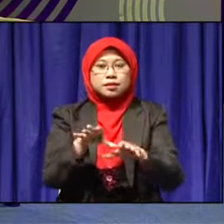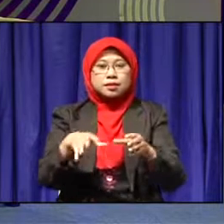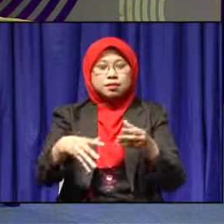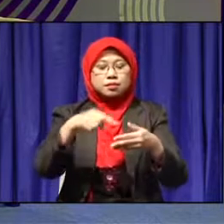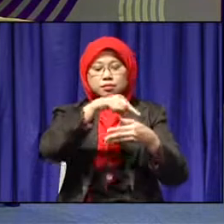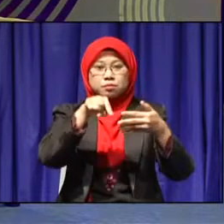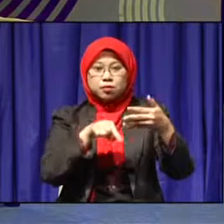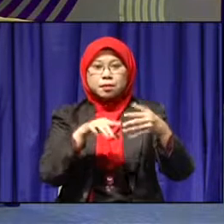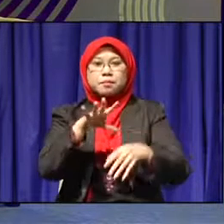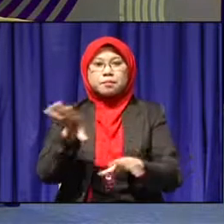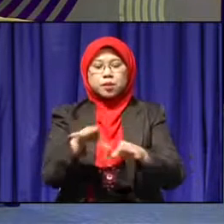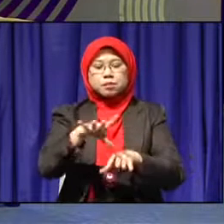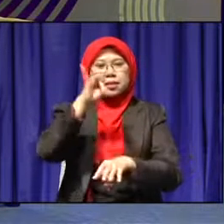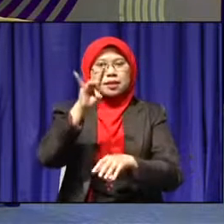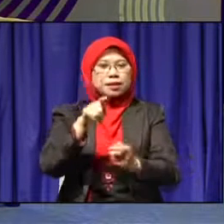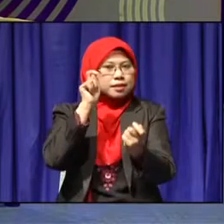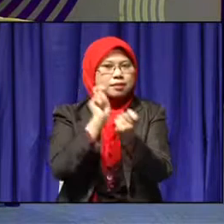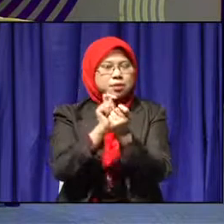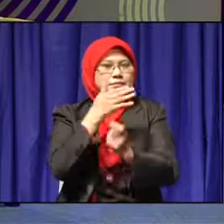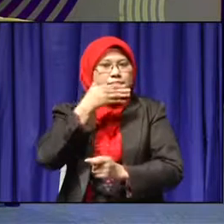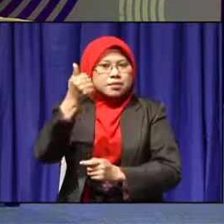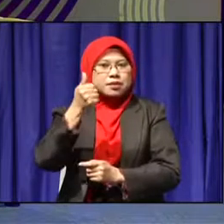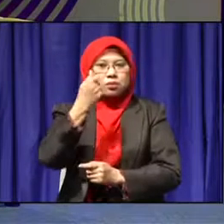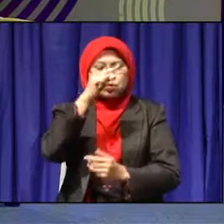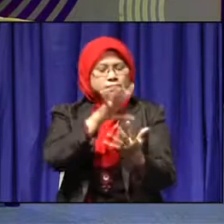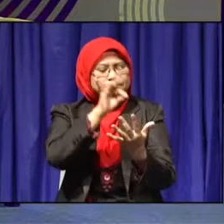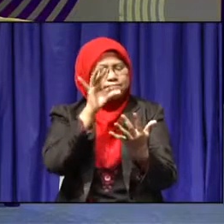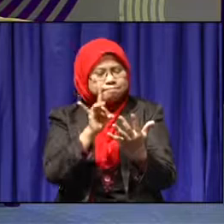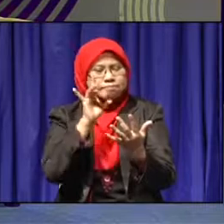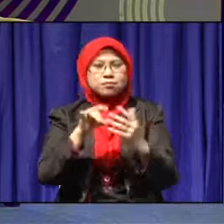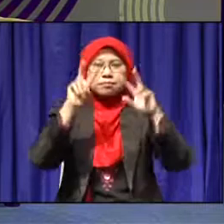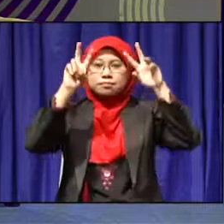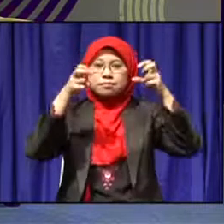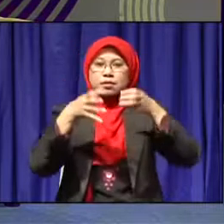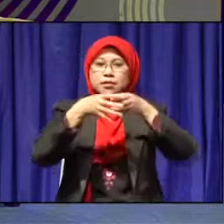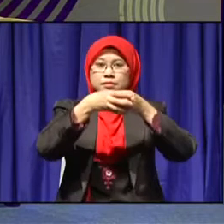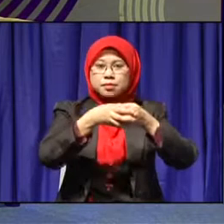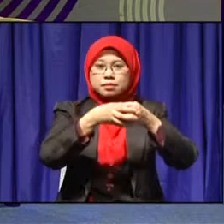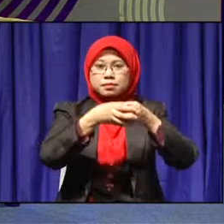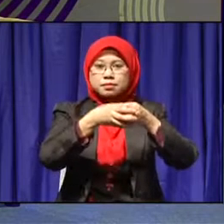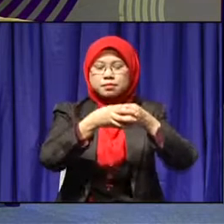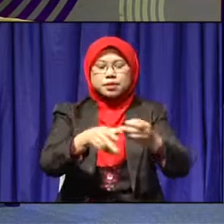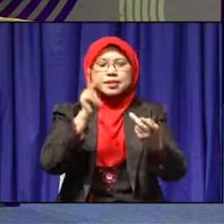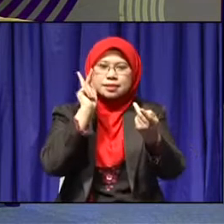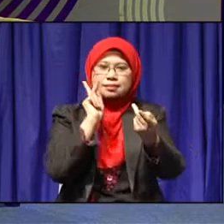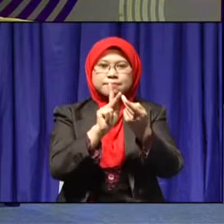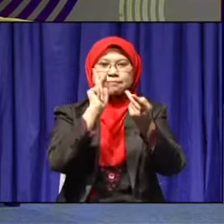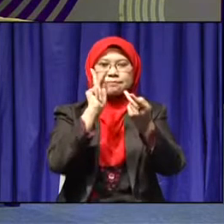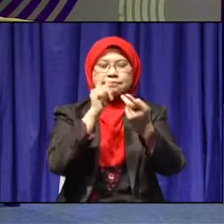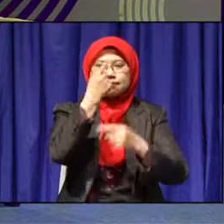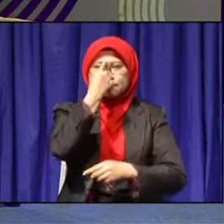terbaik bagi memilih mata pelajaran atau PKS yang paling sesuai